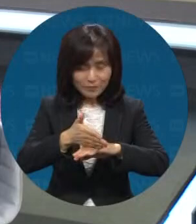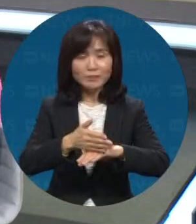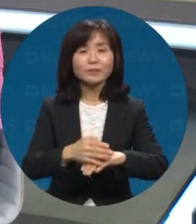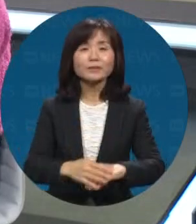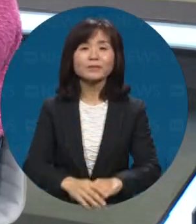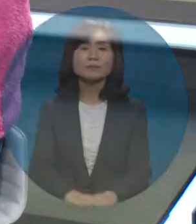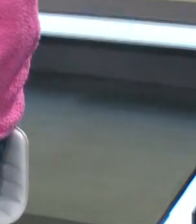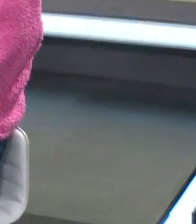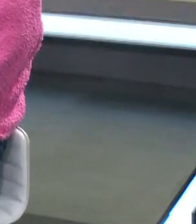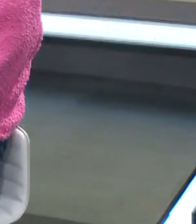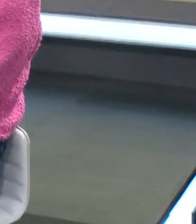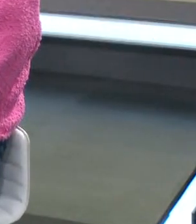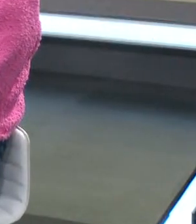감사합니다